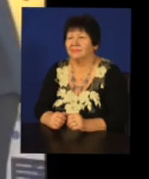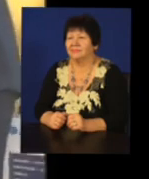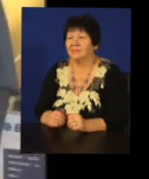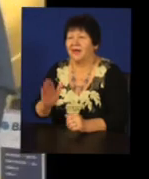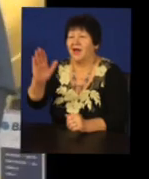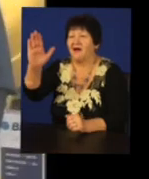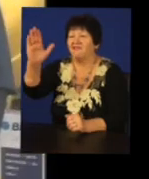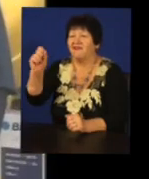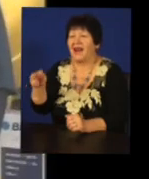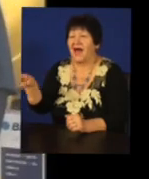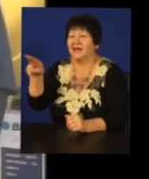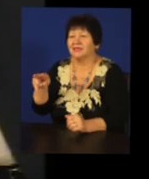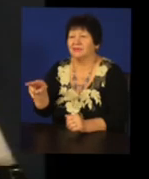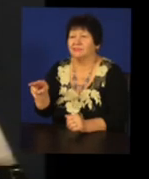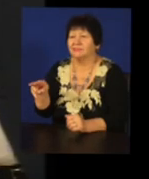Vlad